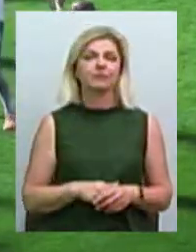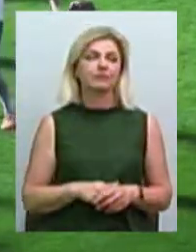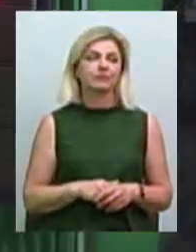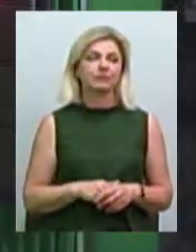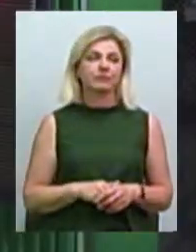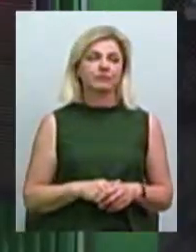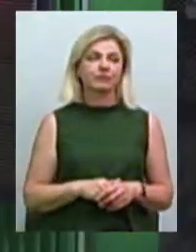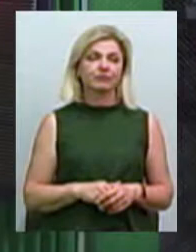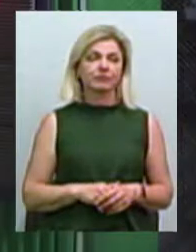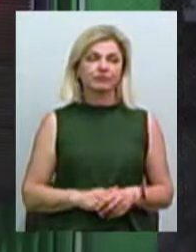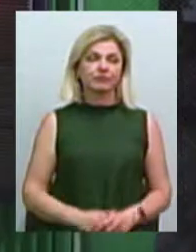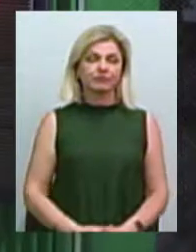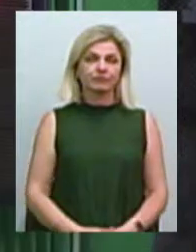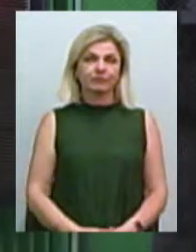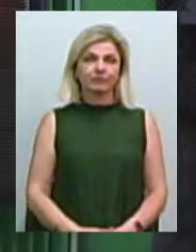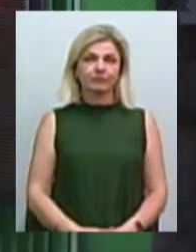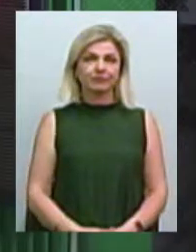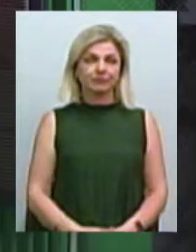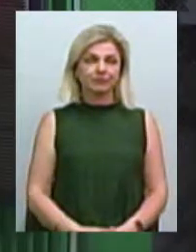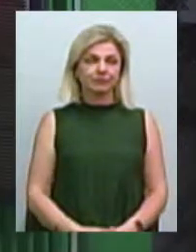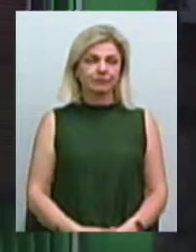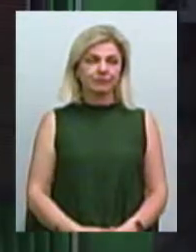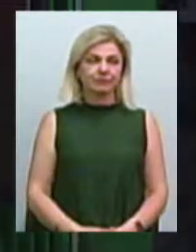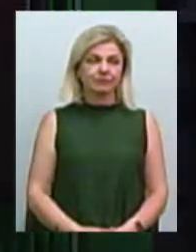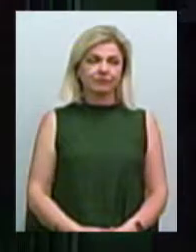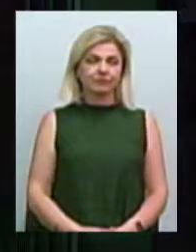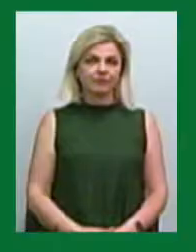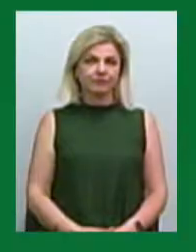класі. Володимир Степанов, новини на Суспільному, Миколаїв.